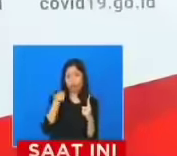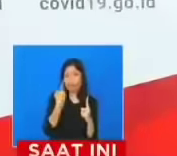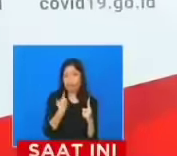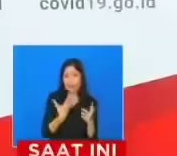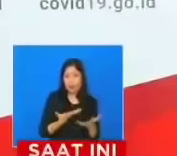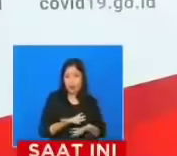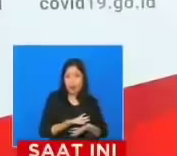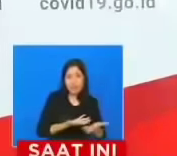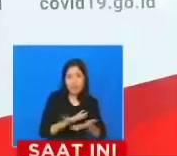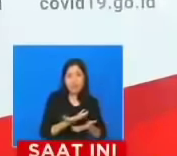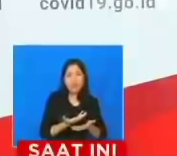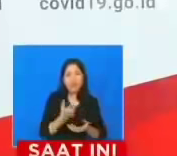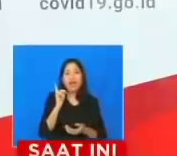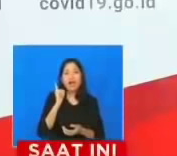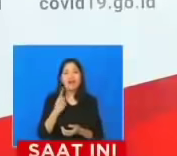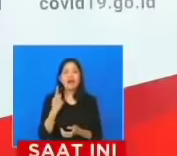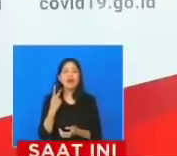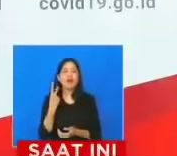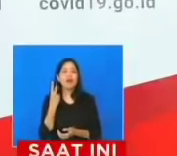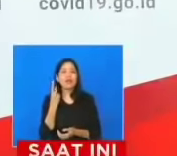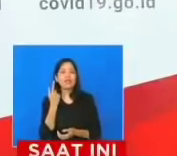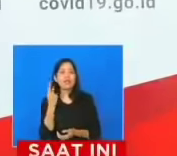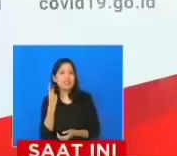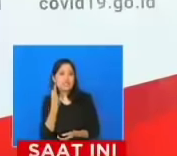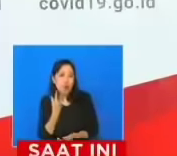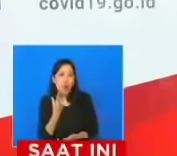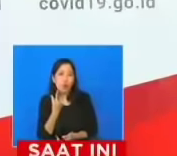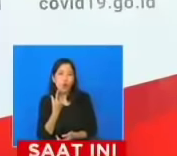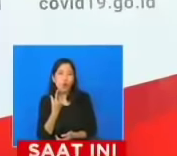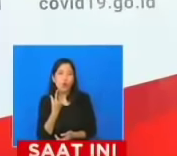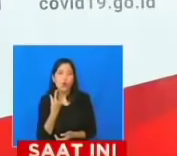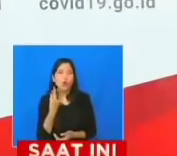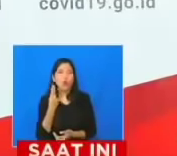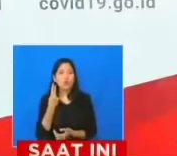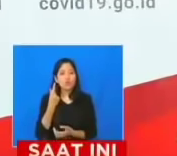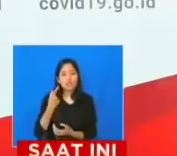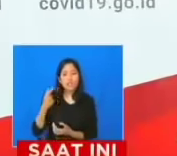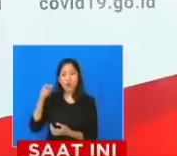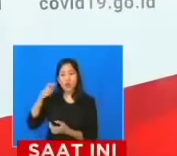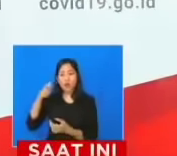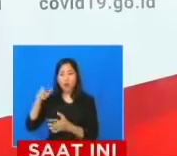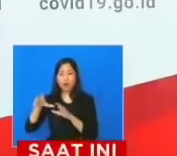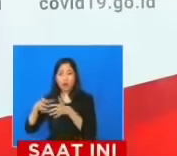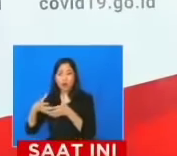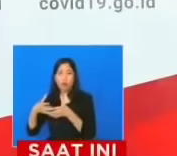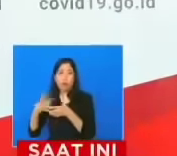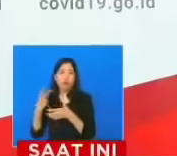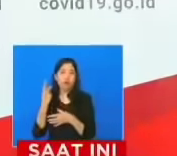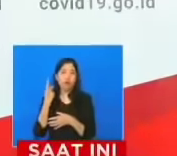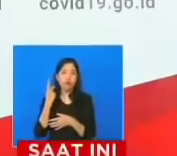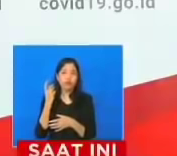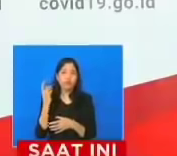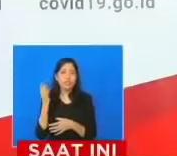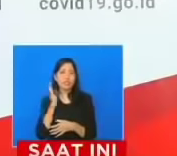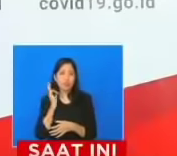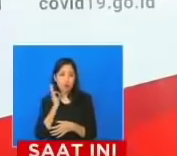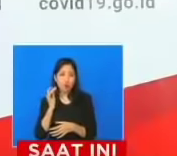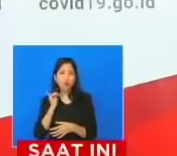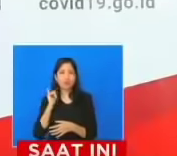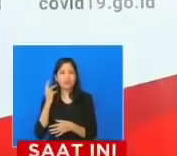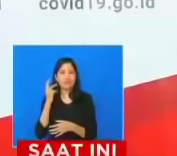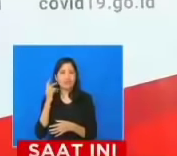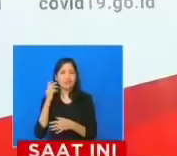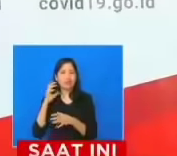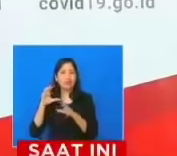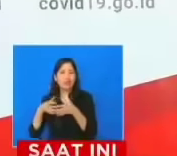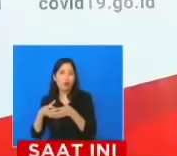kemudian risiko pada tenaga kesehatan yang merawat penderita COVID-19,